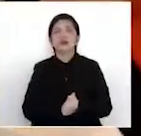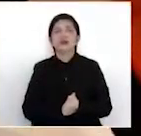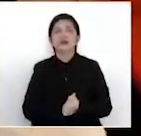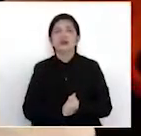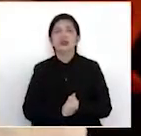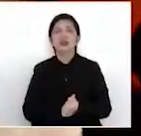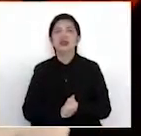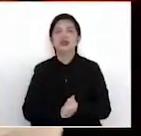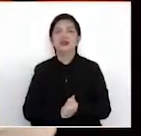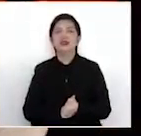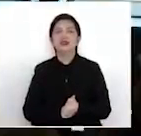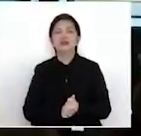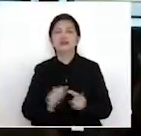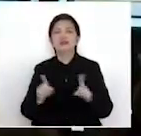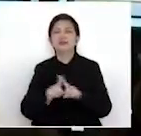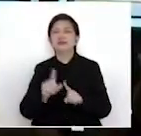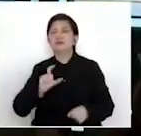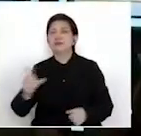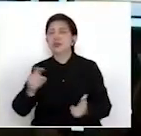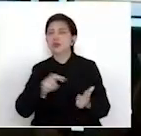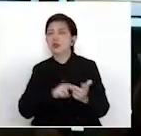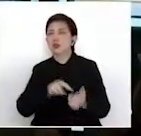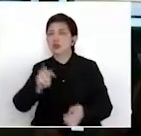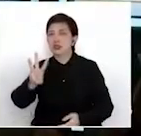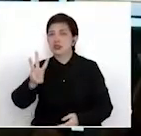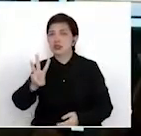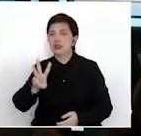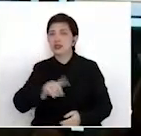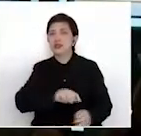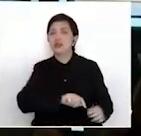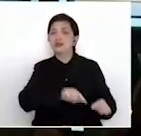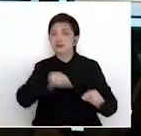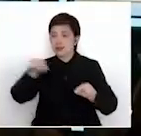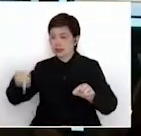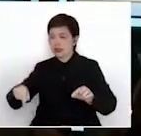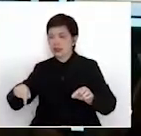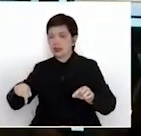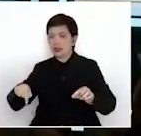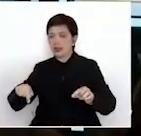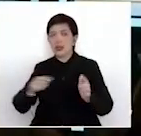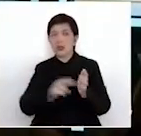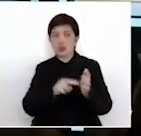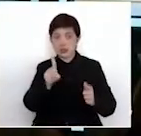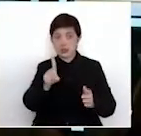kami persilakan Pasangan calon nomor urut t untuk kembali ke tempat nomor urut S tetap di sini